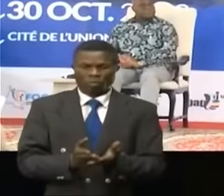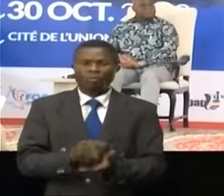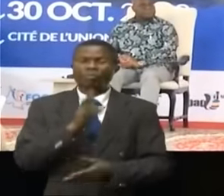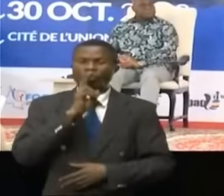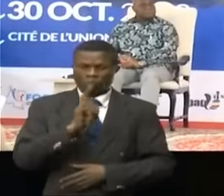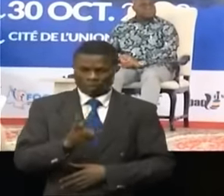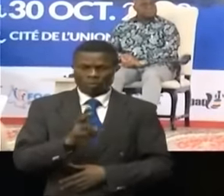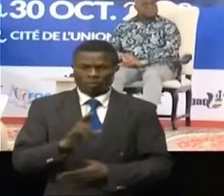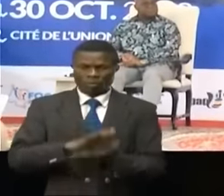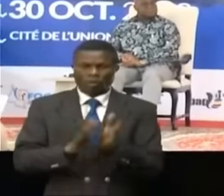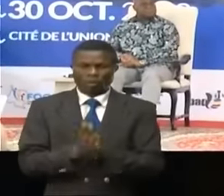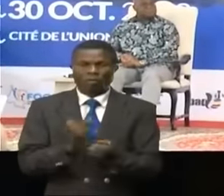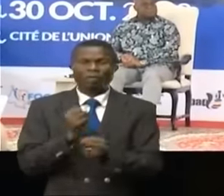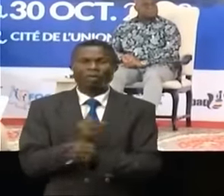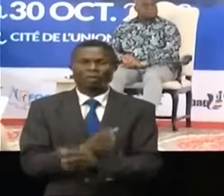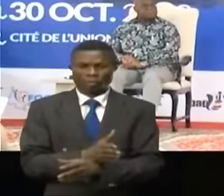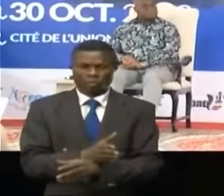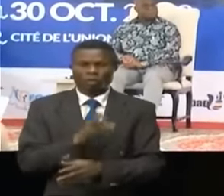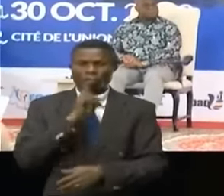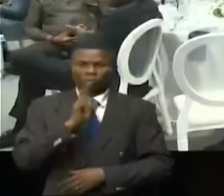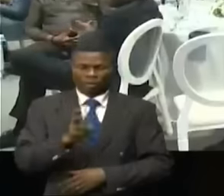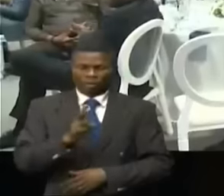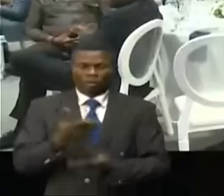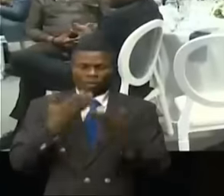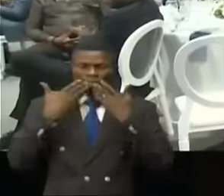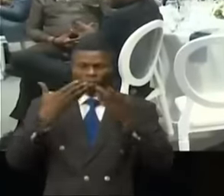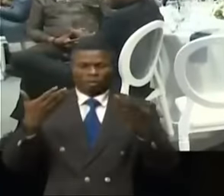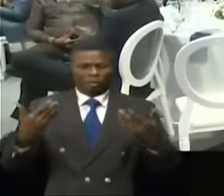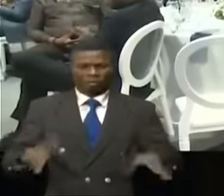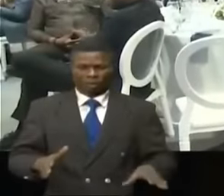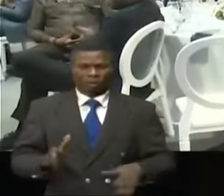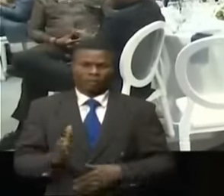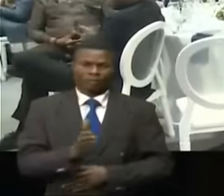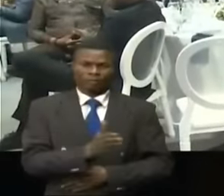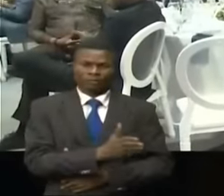certainement se matérialiser. J'ai dit, je vous remercie.